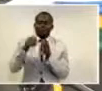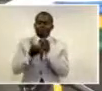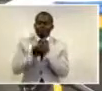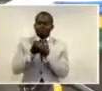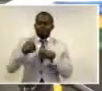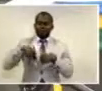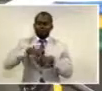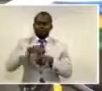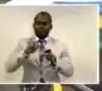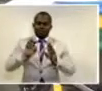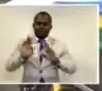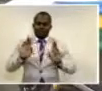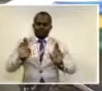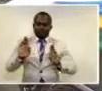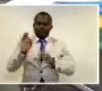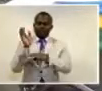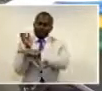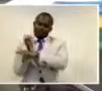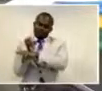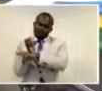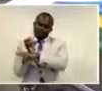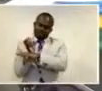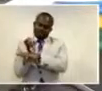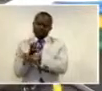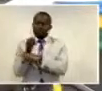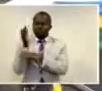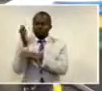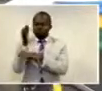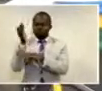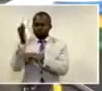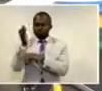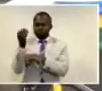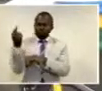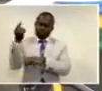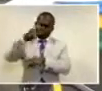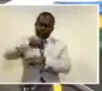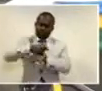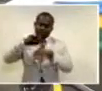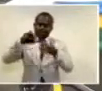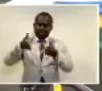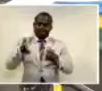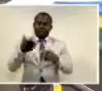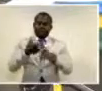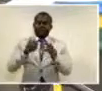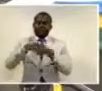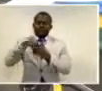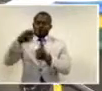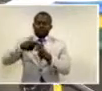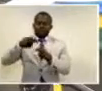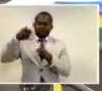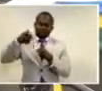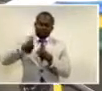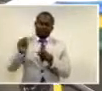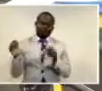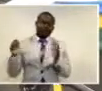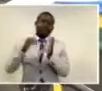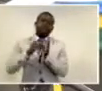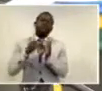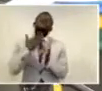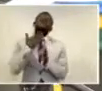twiteguye kwakira impanuro mwatugeneye kuri uyu munsi kandi mu izina ryabo nongeye